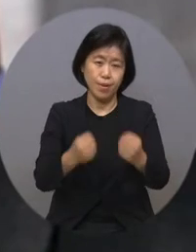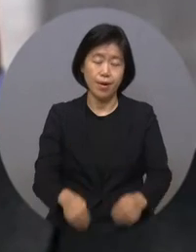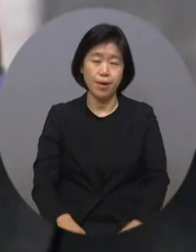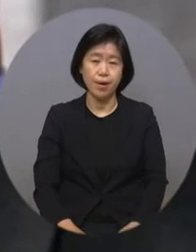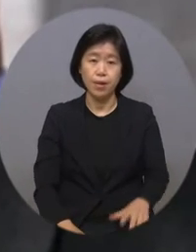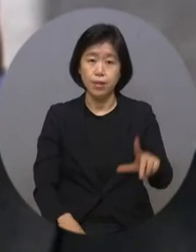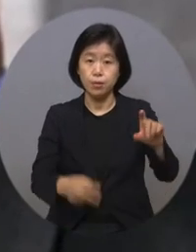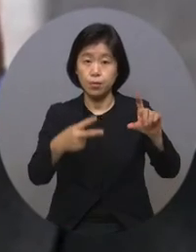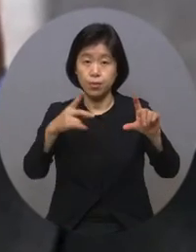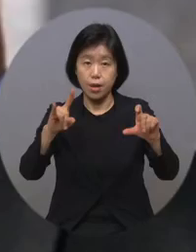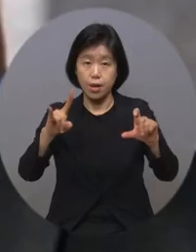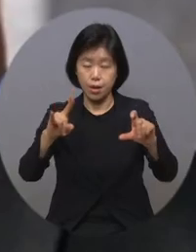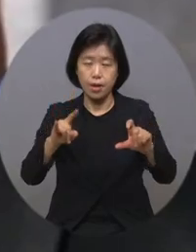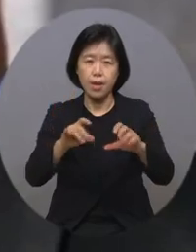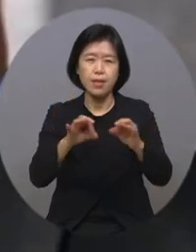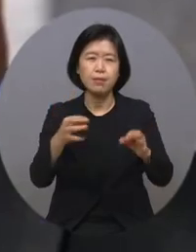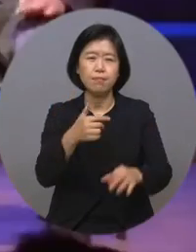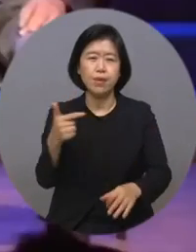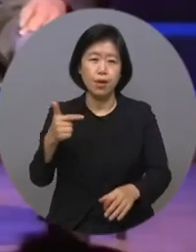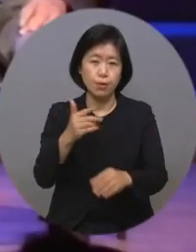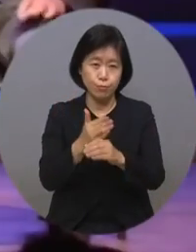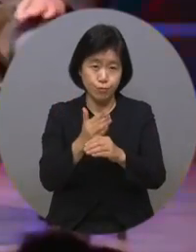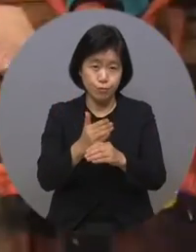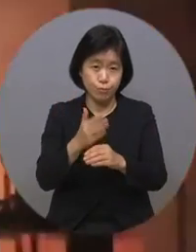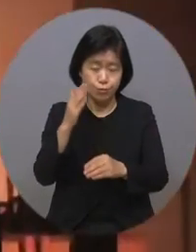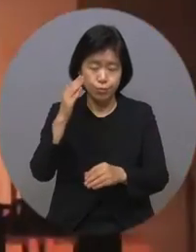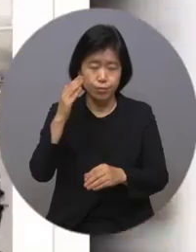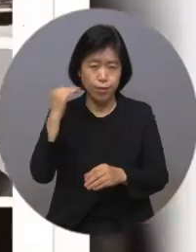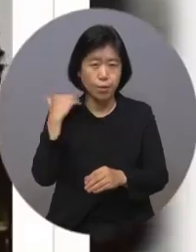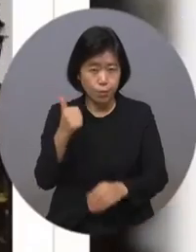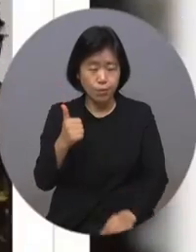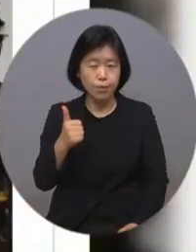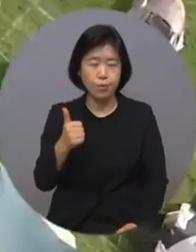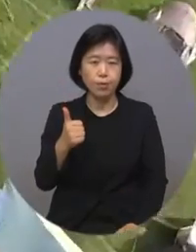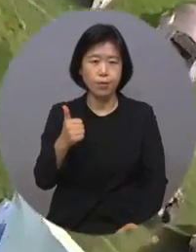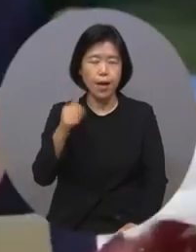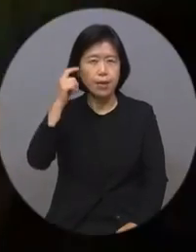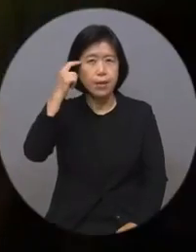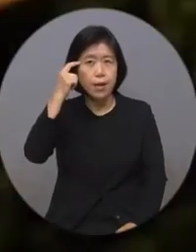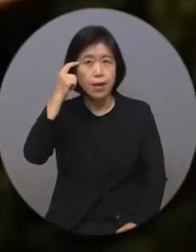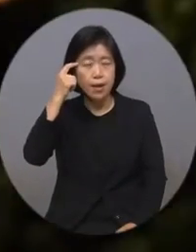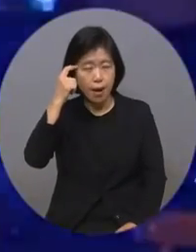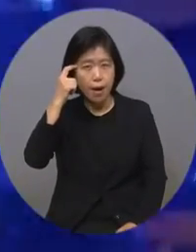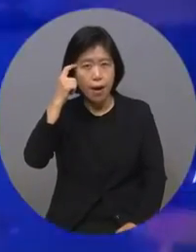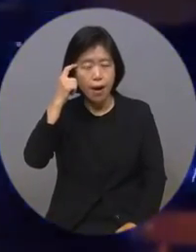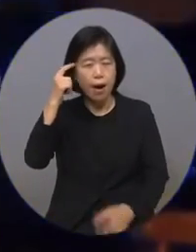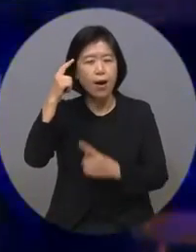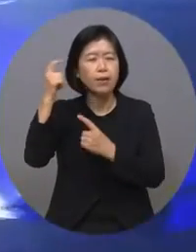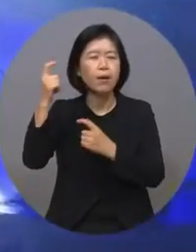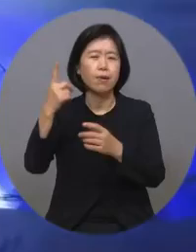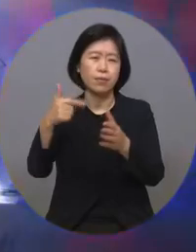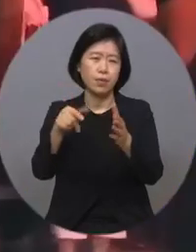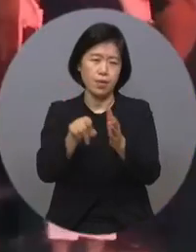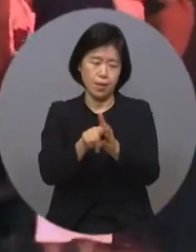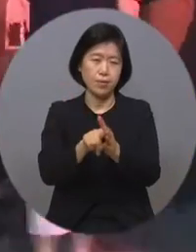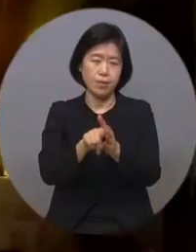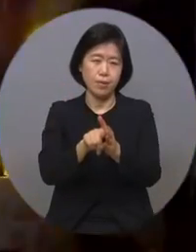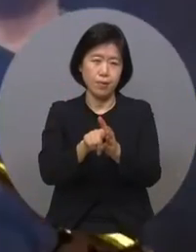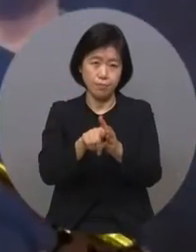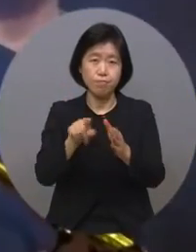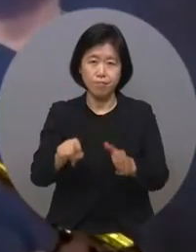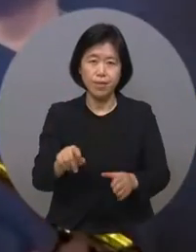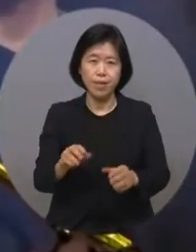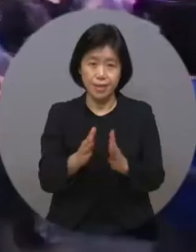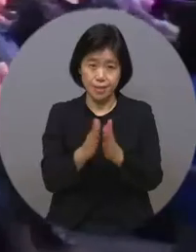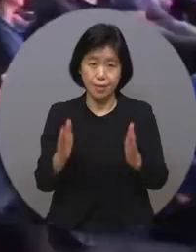제15대 김대중 대통령의 평화정신을 기리기 위한 고향시민의 자발적 문화공연에서 출발하였고